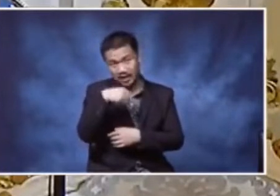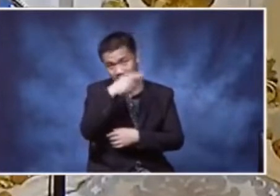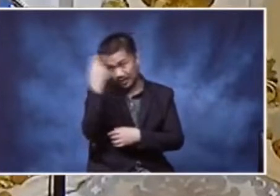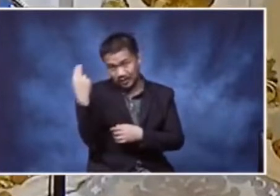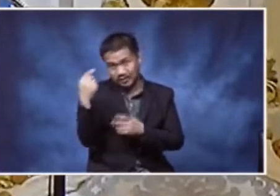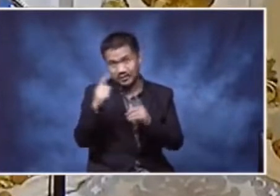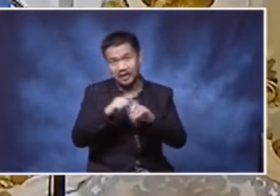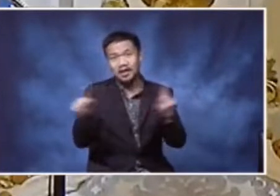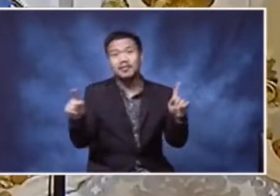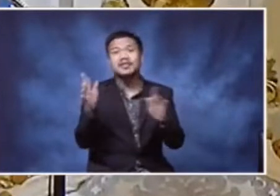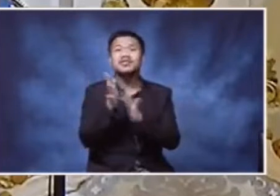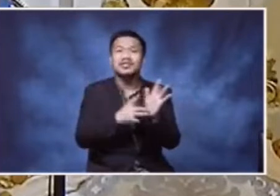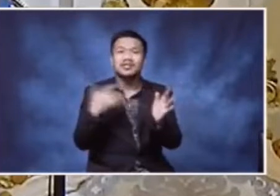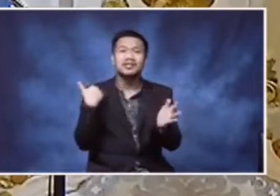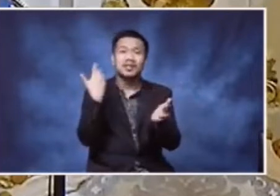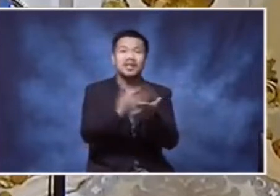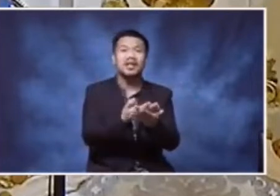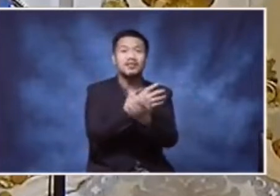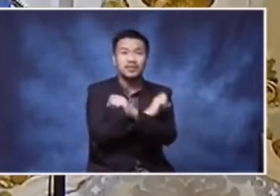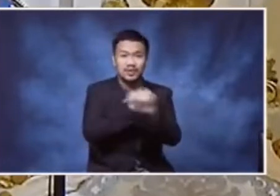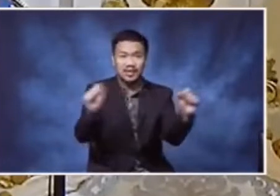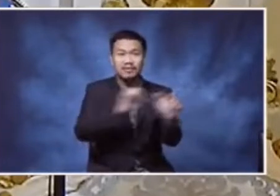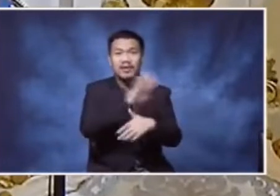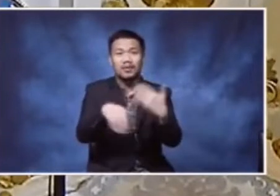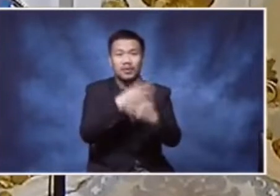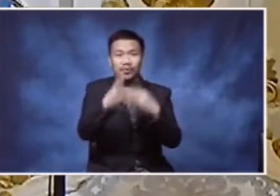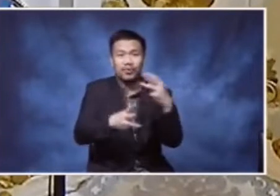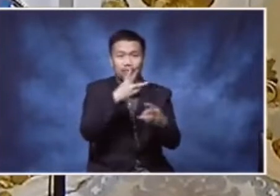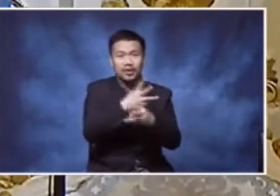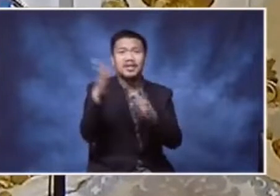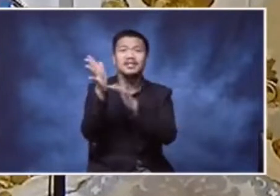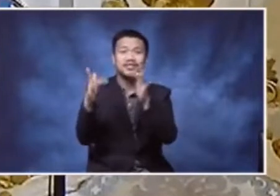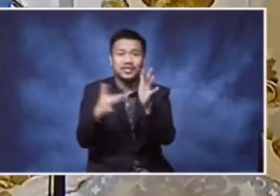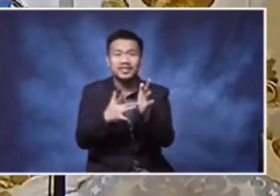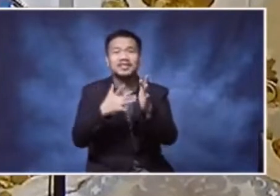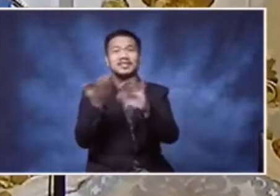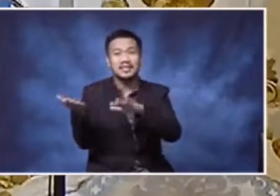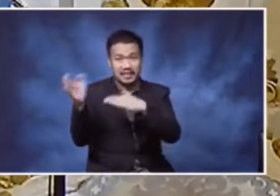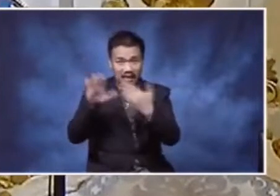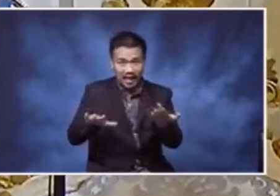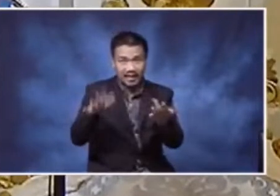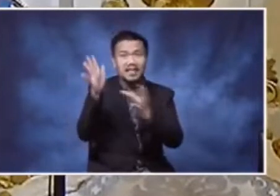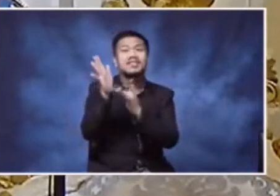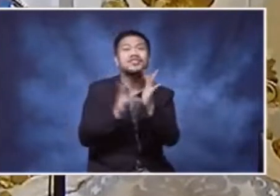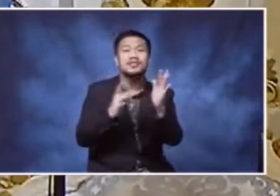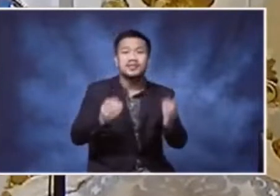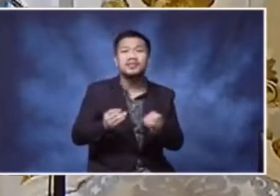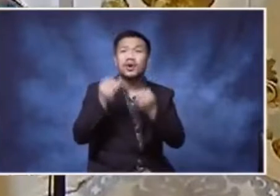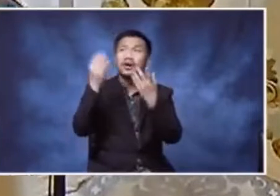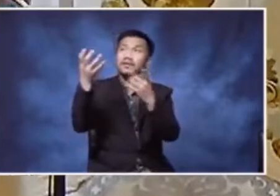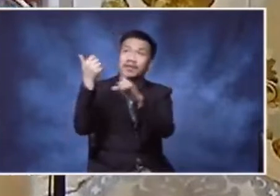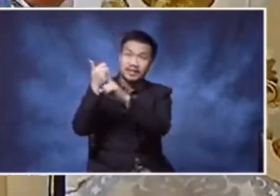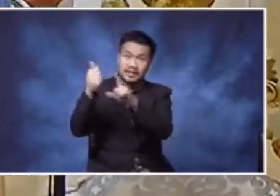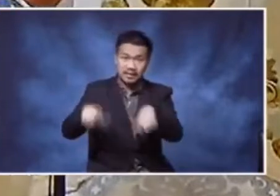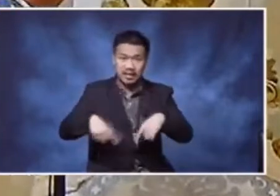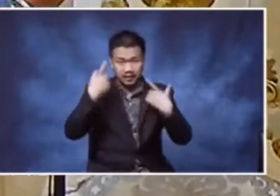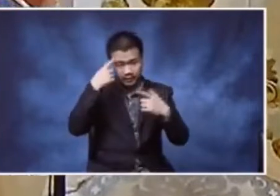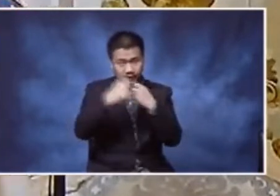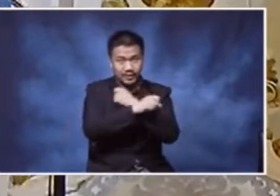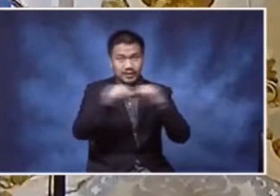mundo. At namatay siya, nag-alay siya ng kanyang buhay para sa kaligtasan ng